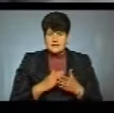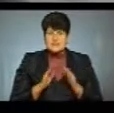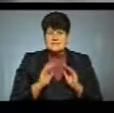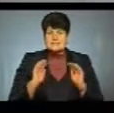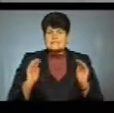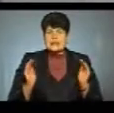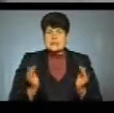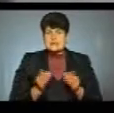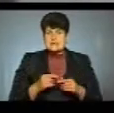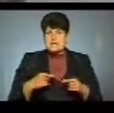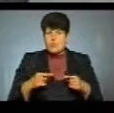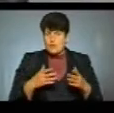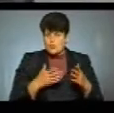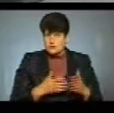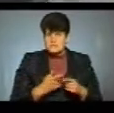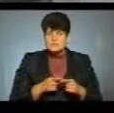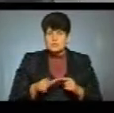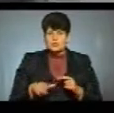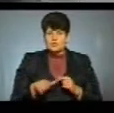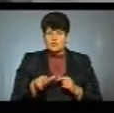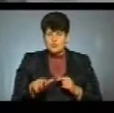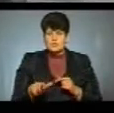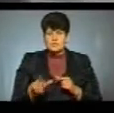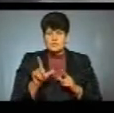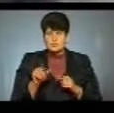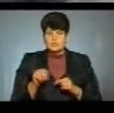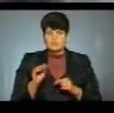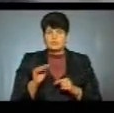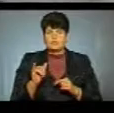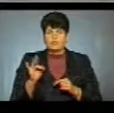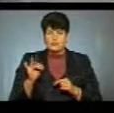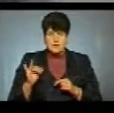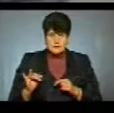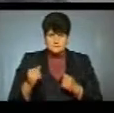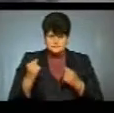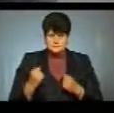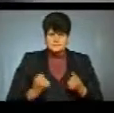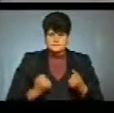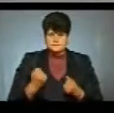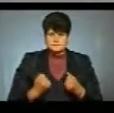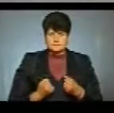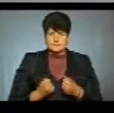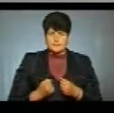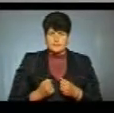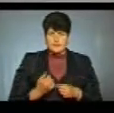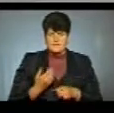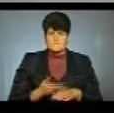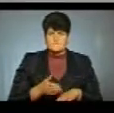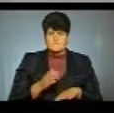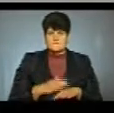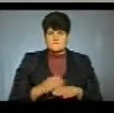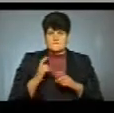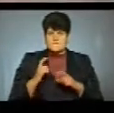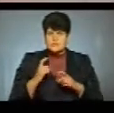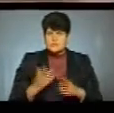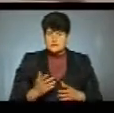стадіон. Цією дорогою, де проїжджають фури, цією пусті, а цією завантажені. І можете